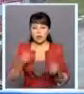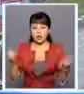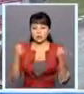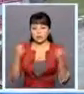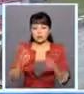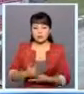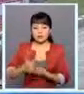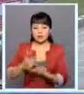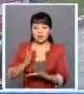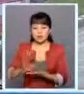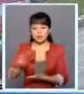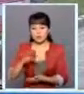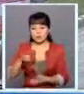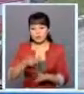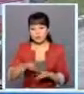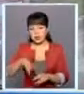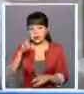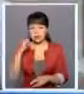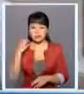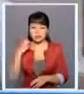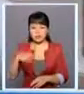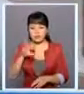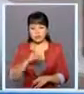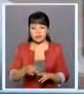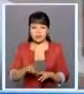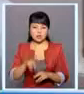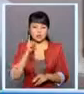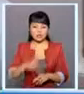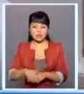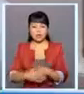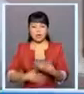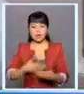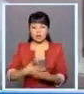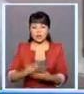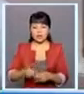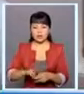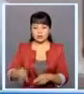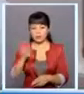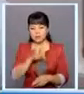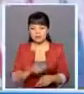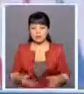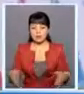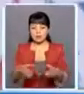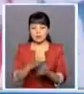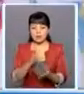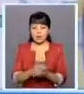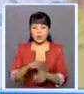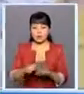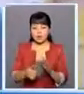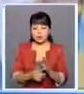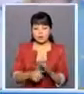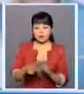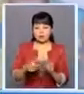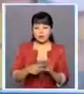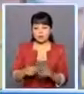мақтан тұтамыз. Қызылорда жастары қауымдастығы ұйымдастырған акция осылай аталды. Жалынды жастардың басын біріктірген шарада көлемі